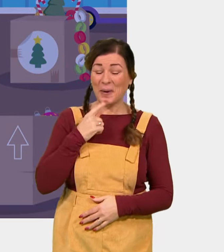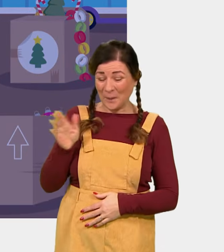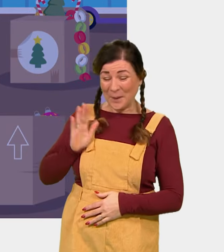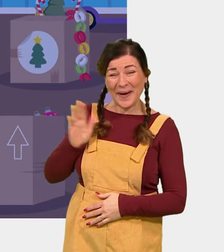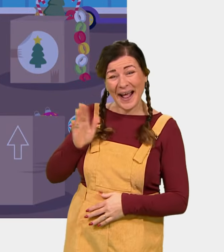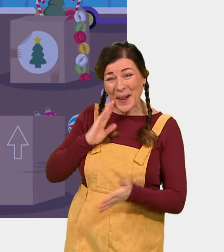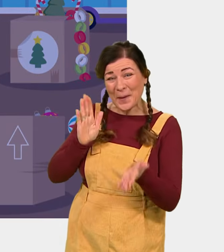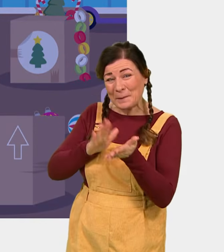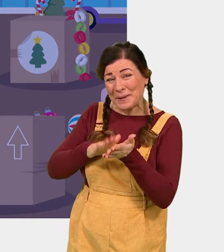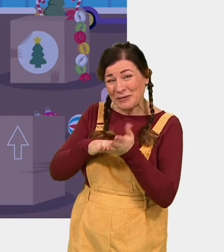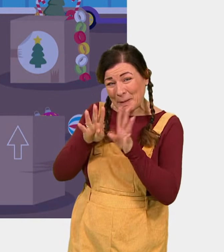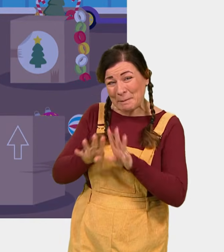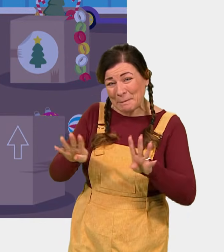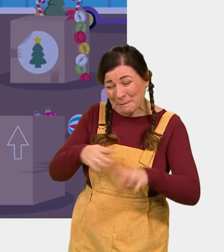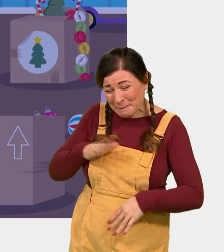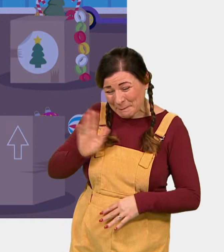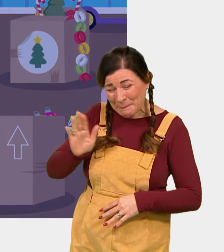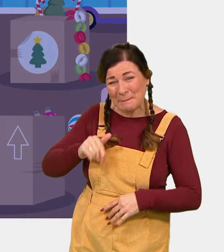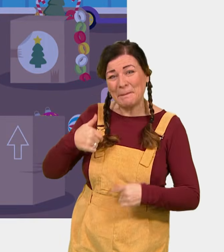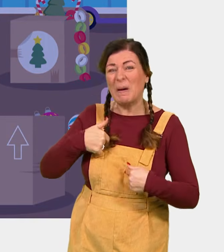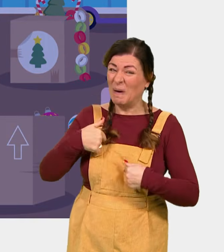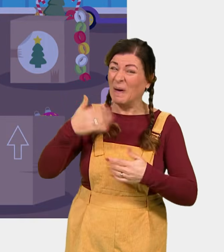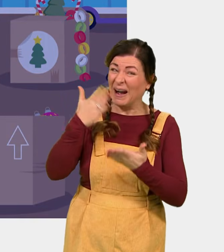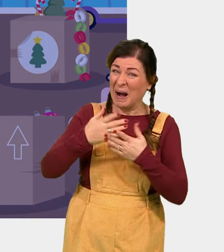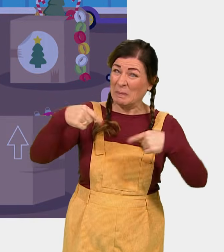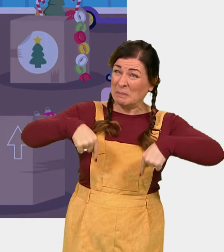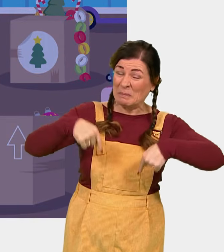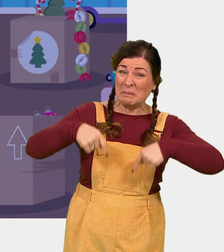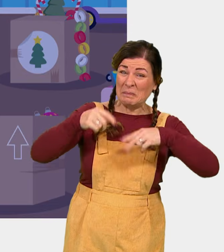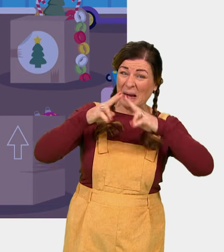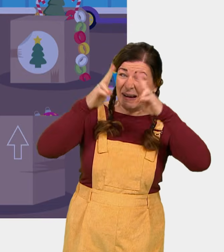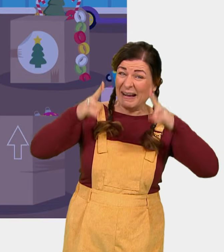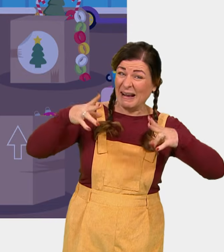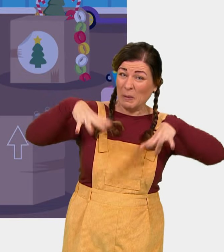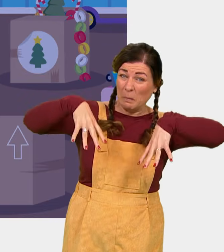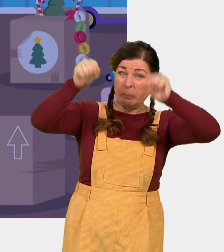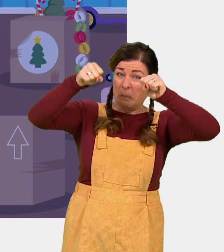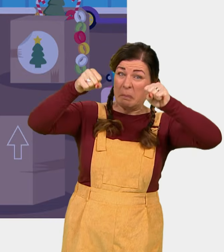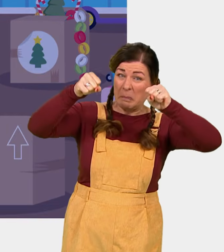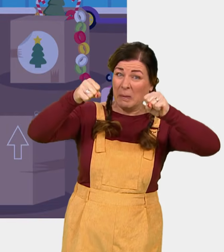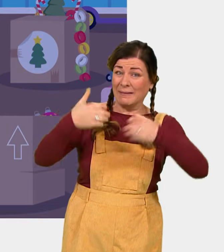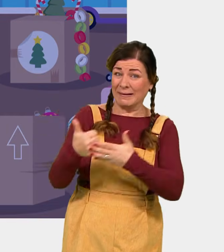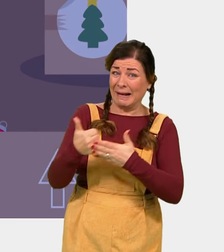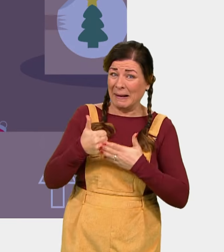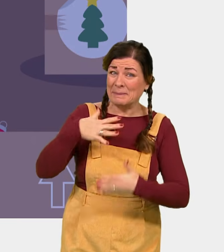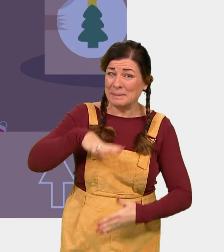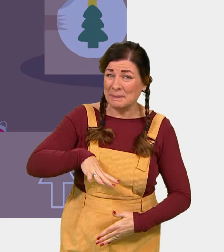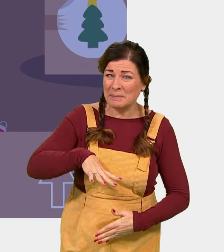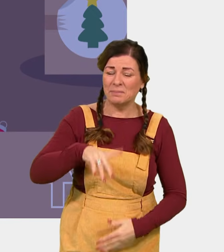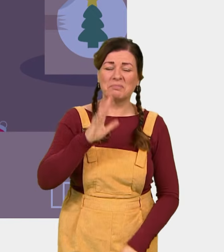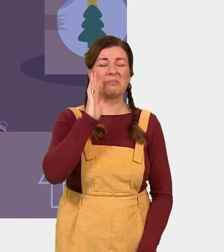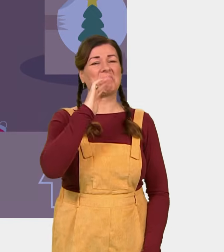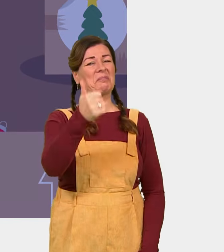Miriam, atebodd Jangle. Mae'r goliadau i gyd wedi diffodd. Dwi angen dy help di.